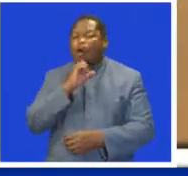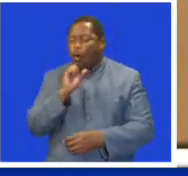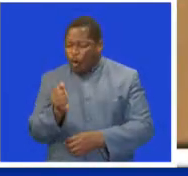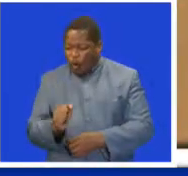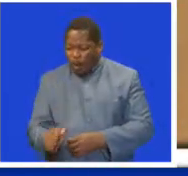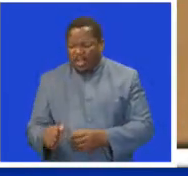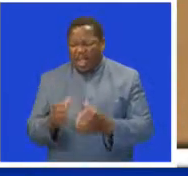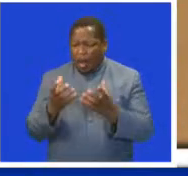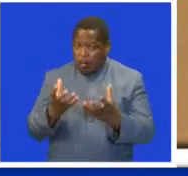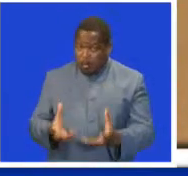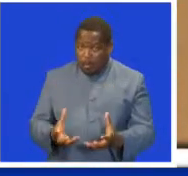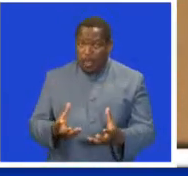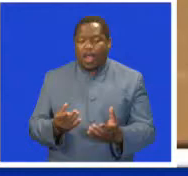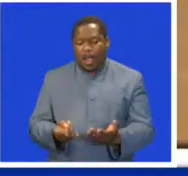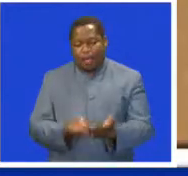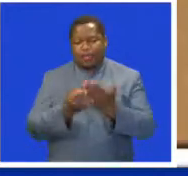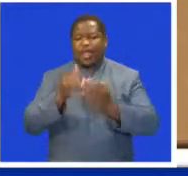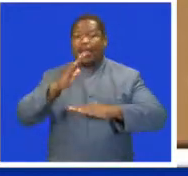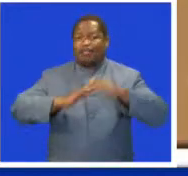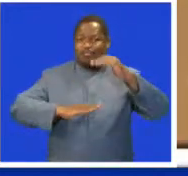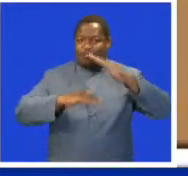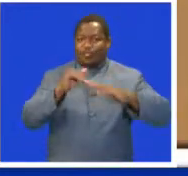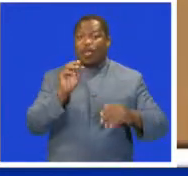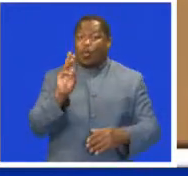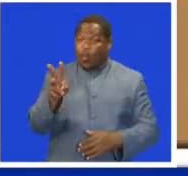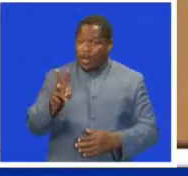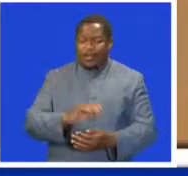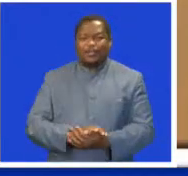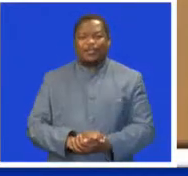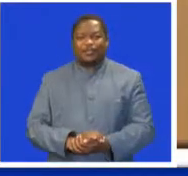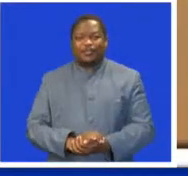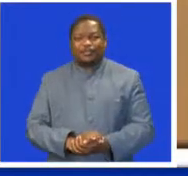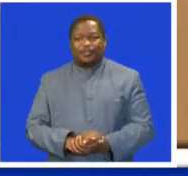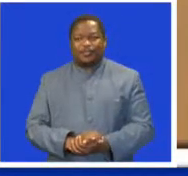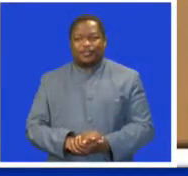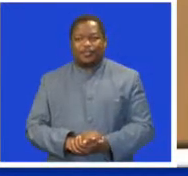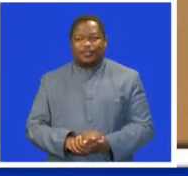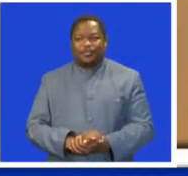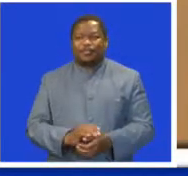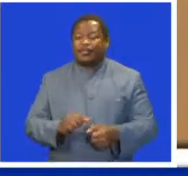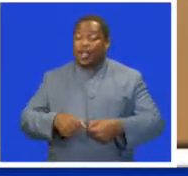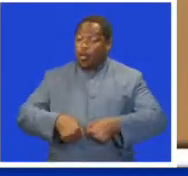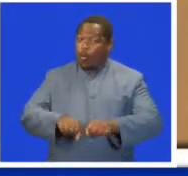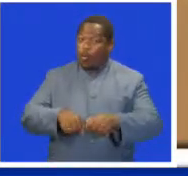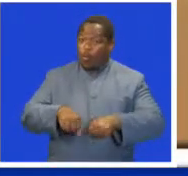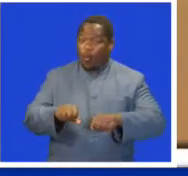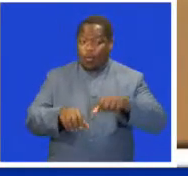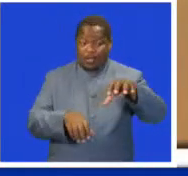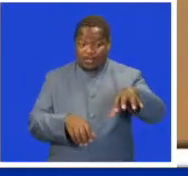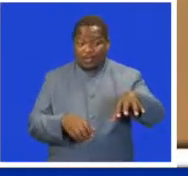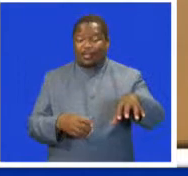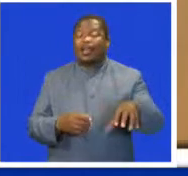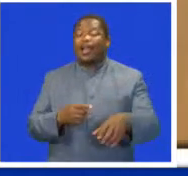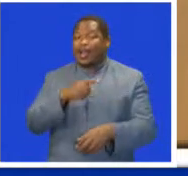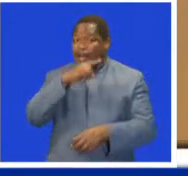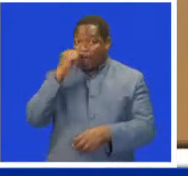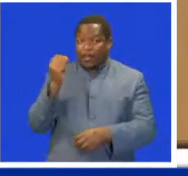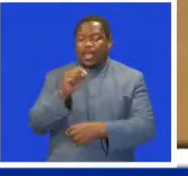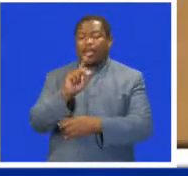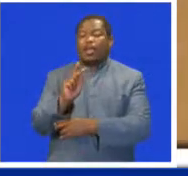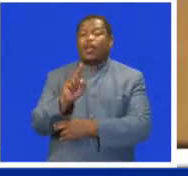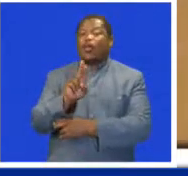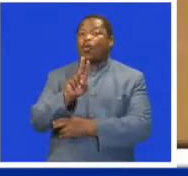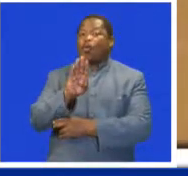mbukeli ngila enkundleni yasekhubutha la kunemsebenzi khona kutawumukelisa bogogo